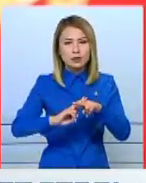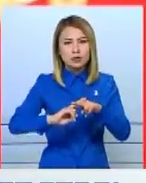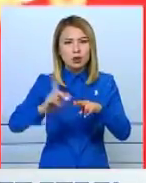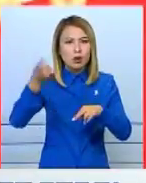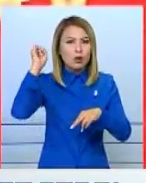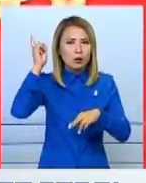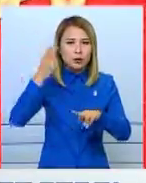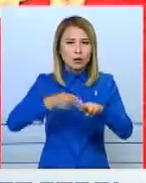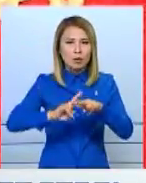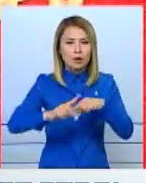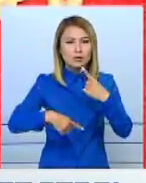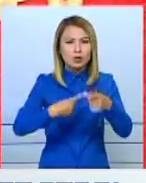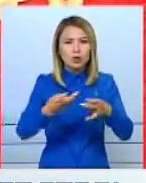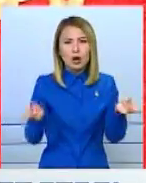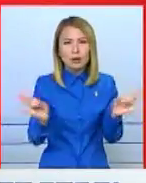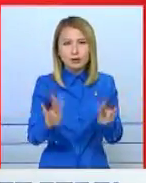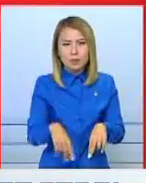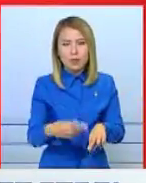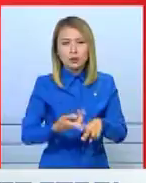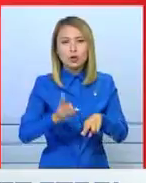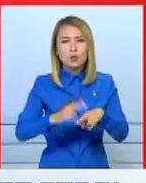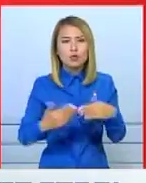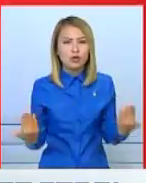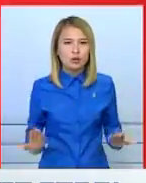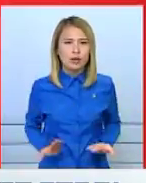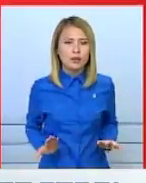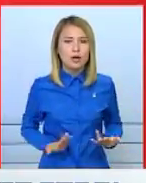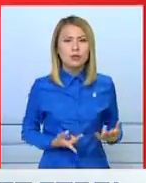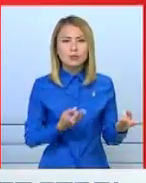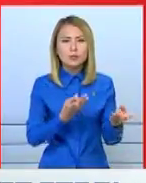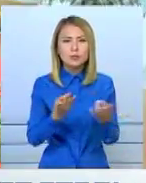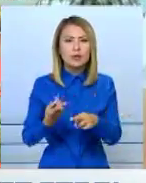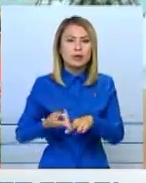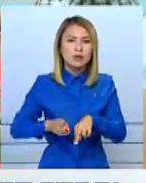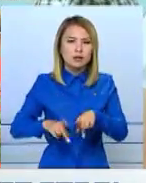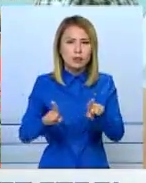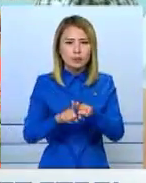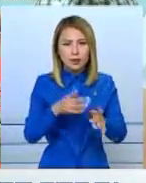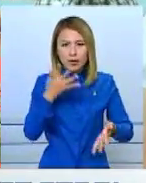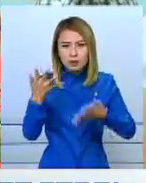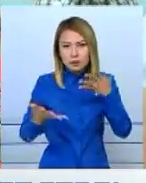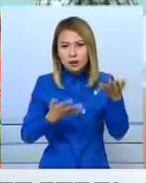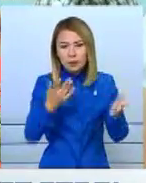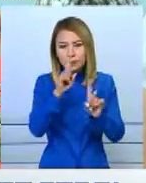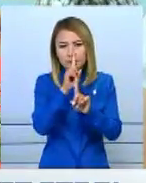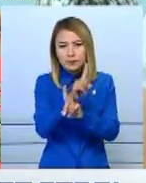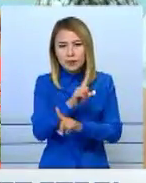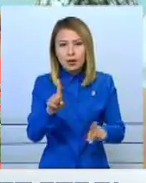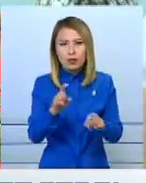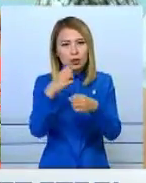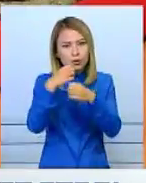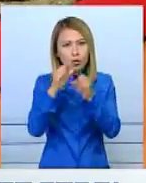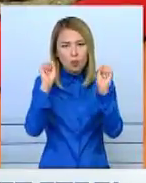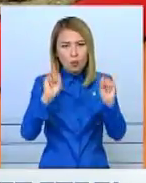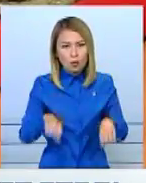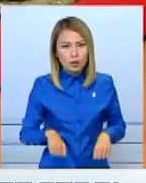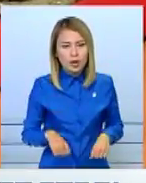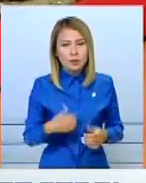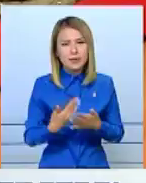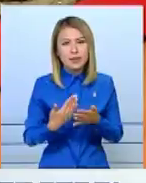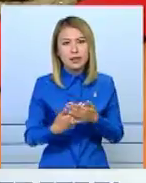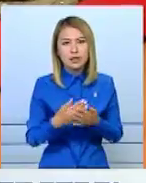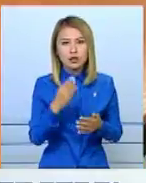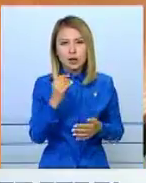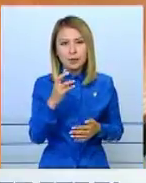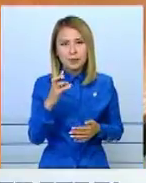ішіне бүгіп жатқан көне қорғандардан табылған тұрмыстық заттар мен қару түрлері ерекше зерделеуді талап етеді. Мысалы,